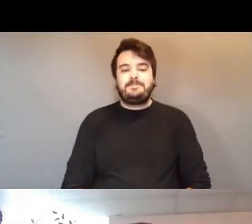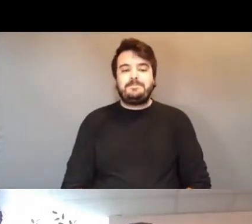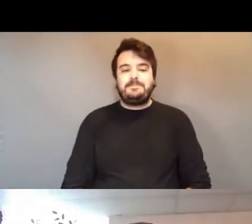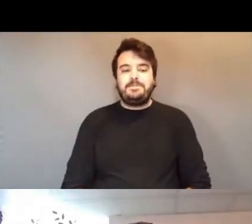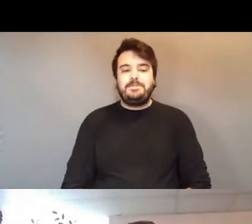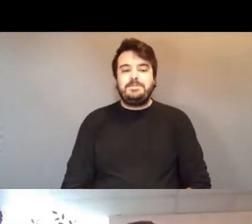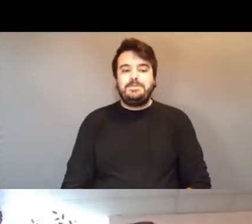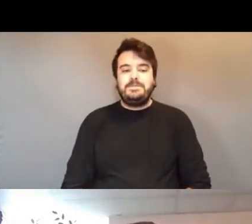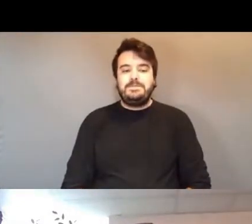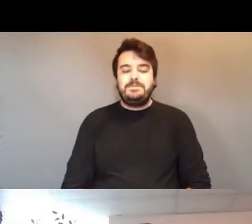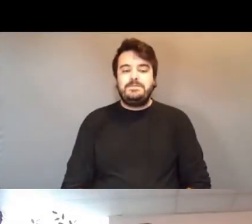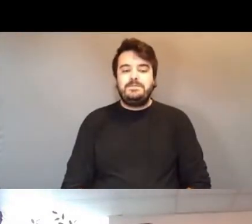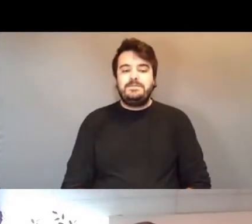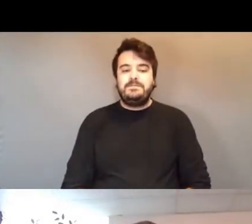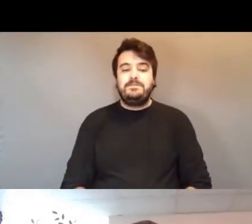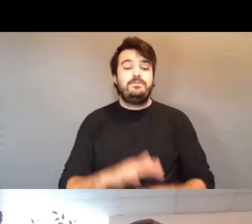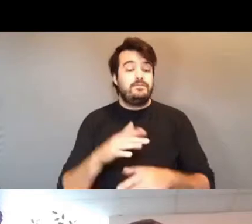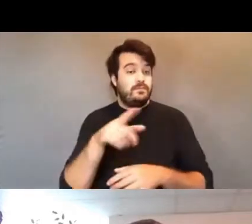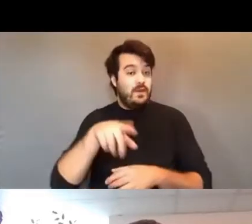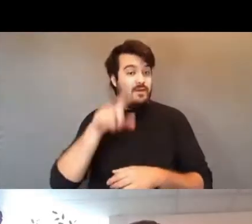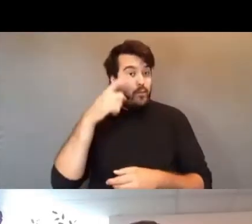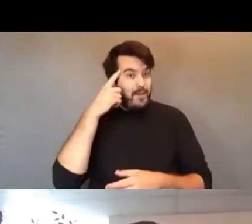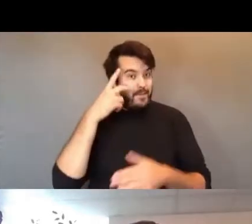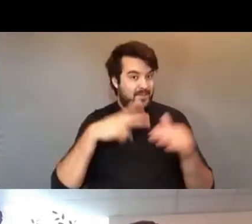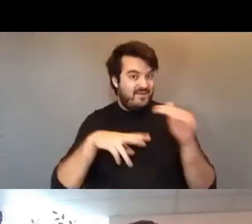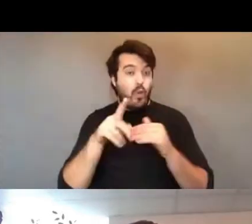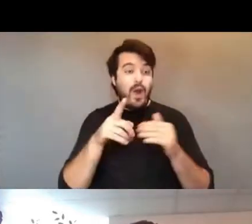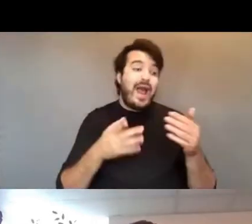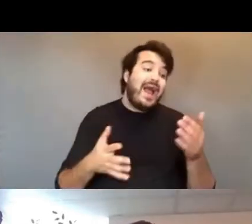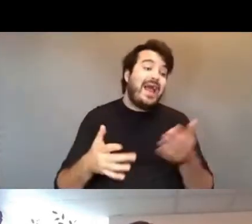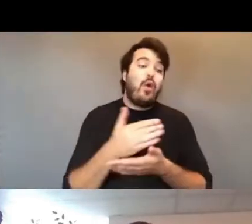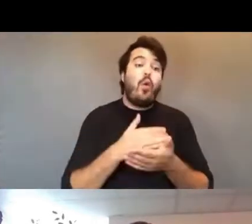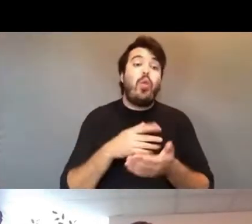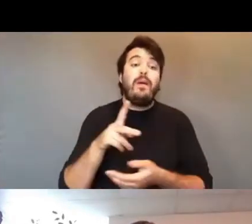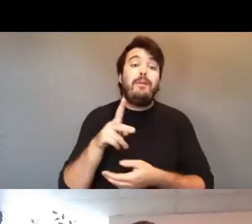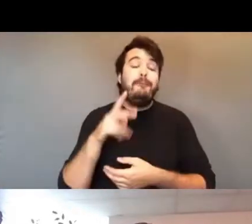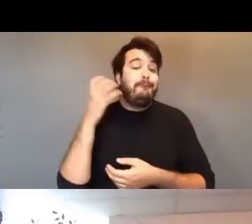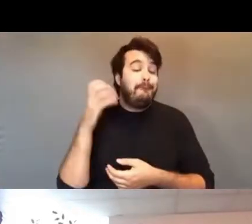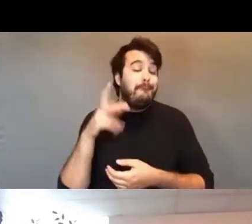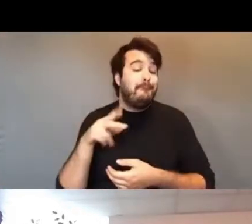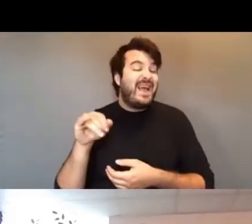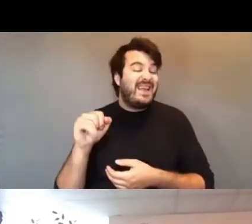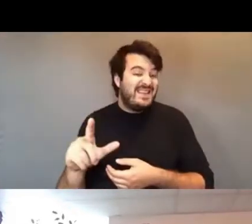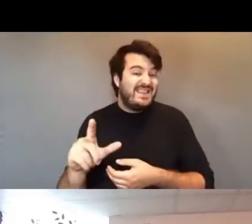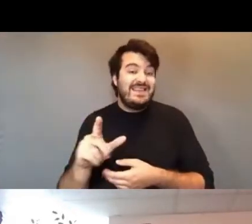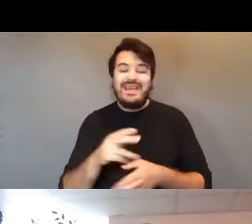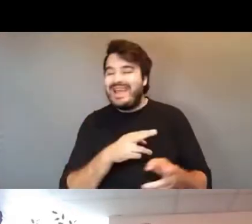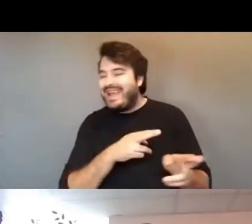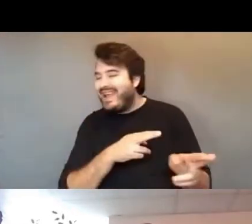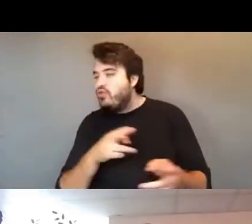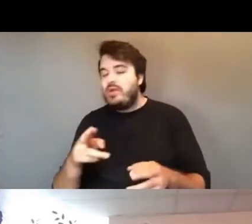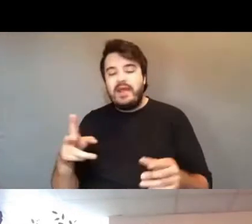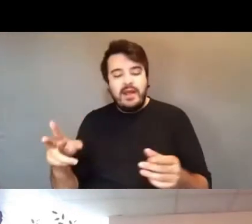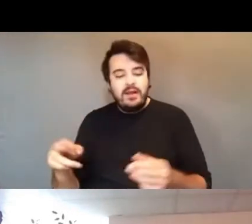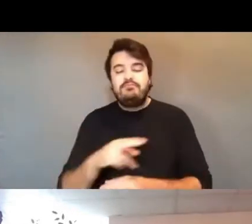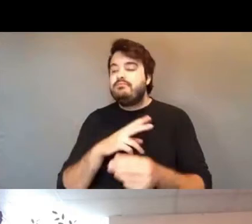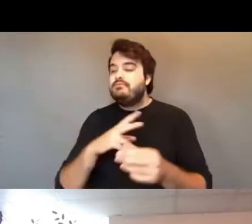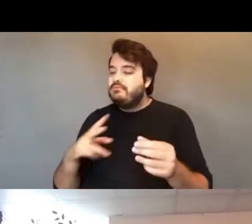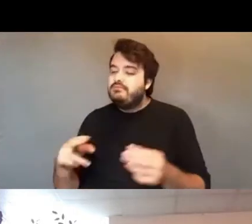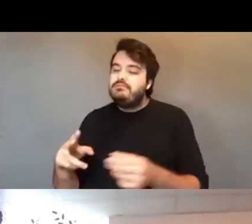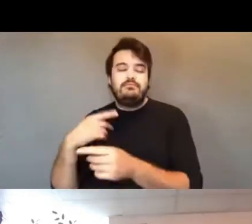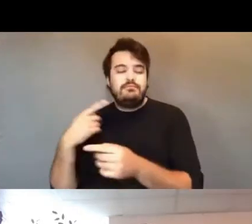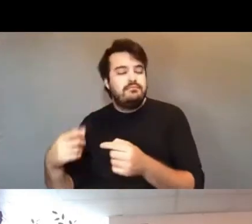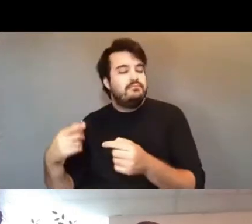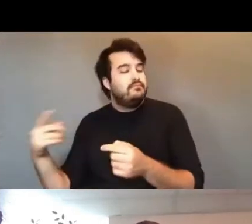Puis, pensez à récolter votre persil régulièrement. Pour ceux qui en ont peut-être à la maison en ce moment, lorsque